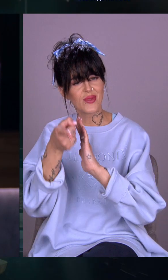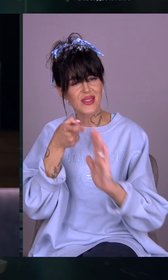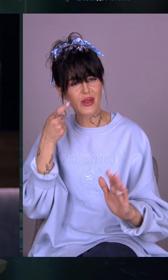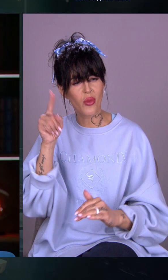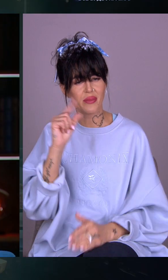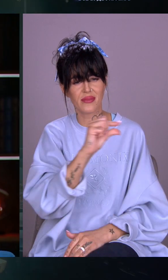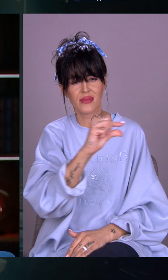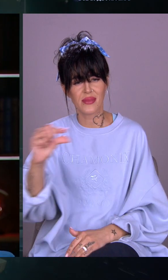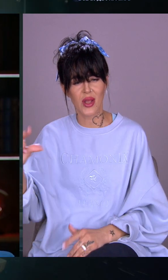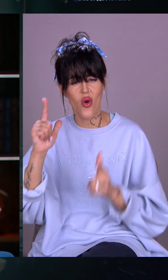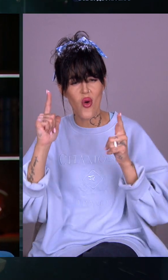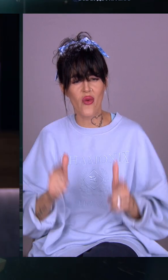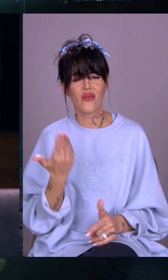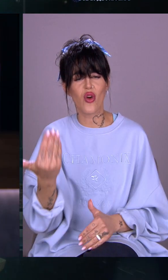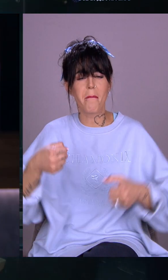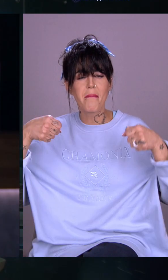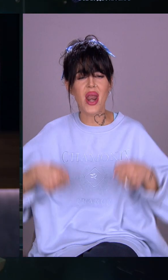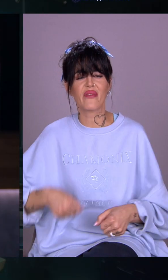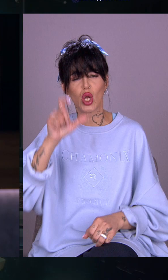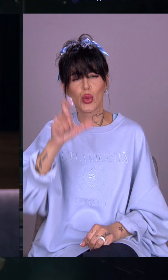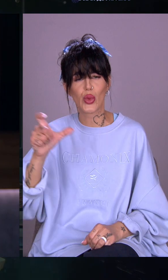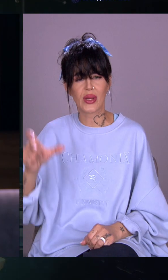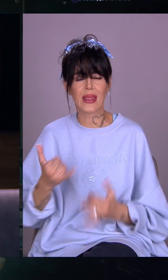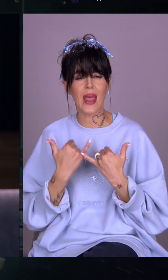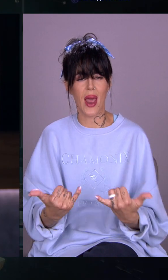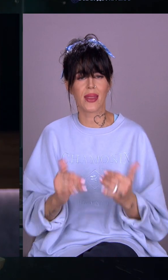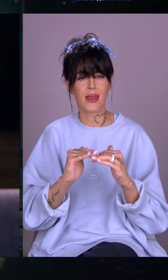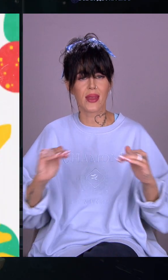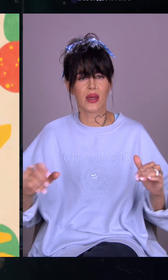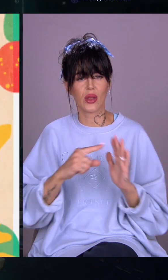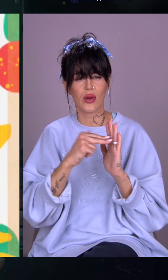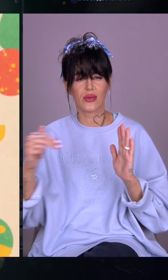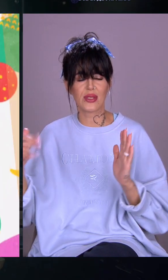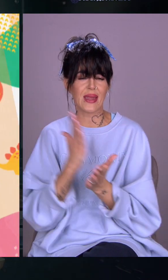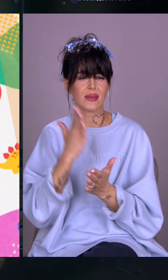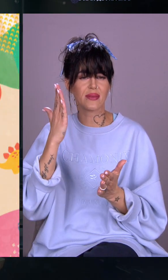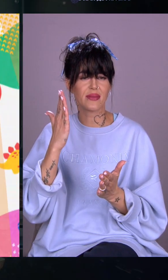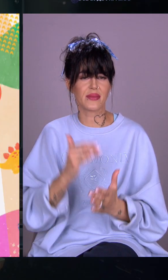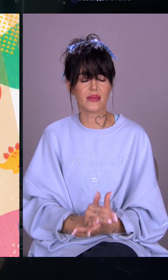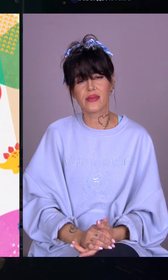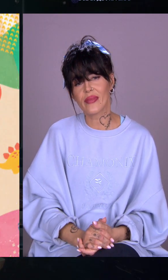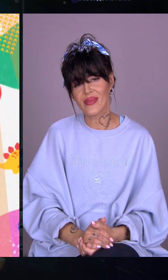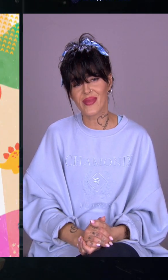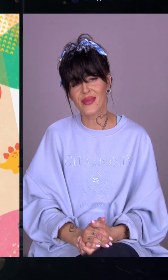100% дитячого. Обов'язково, навіть якщо я це неправильно вимовив, він номер все одно буде.